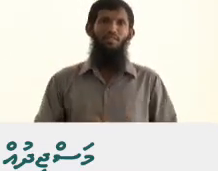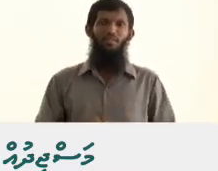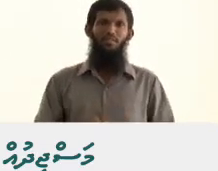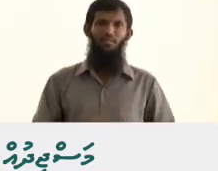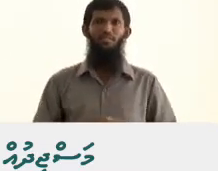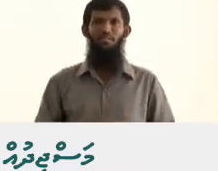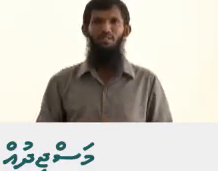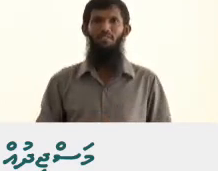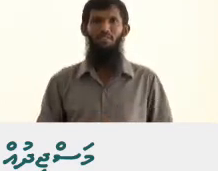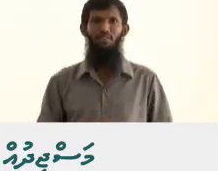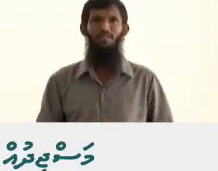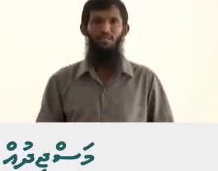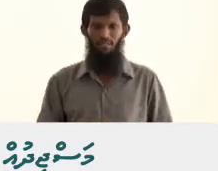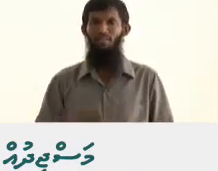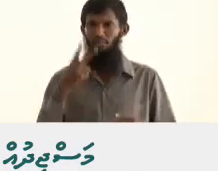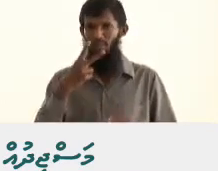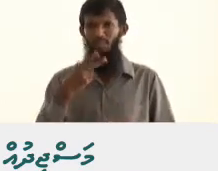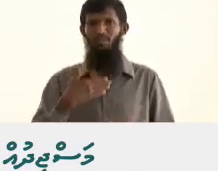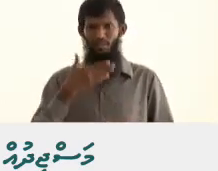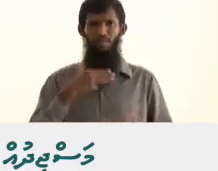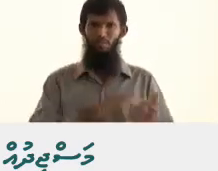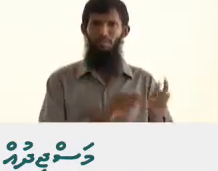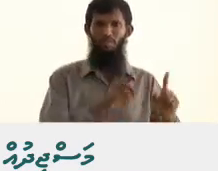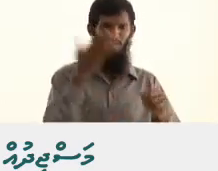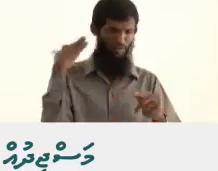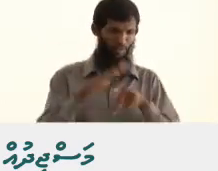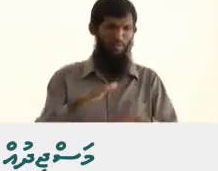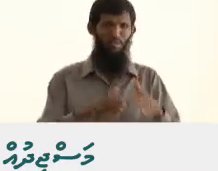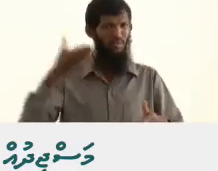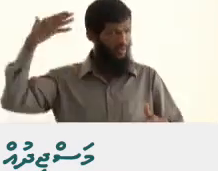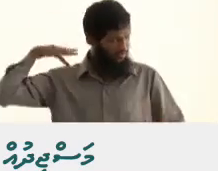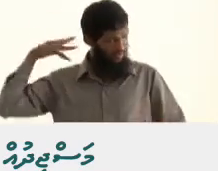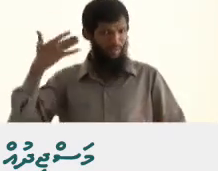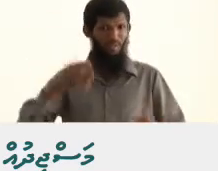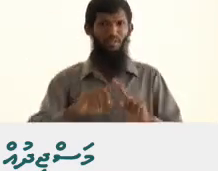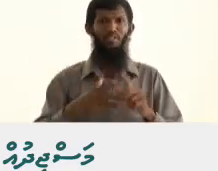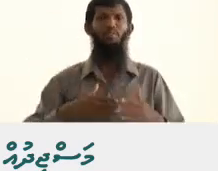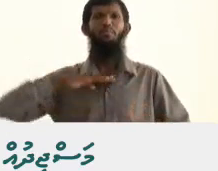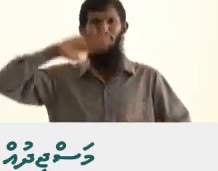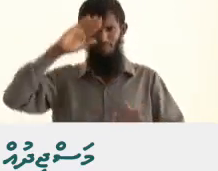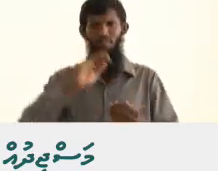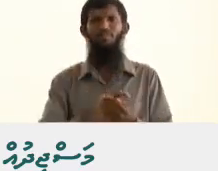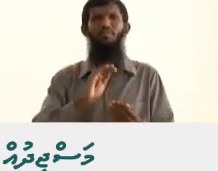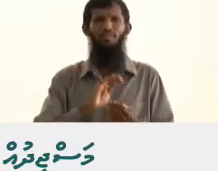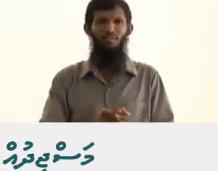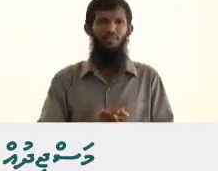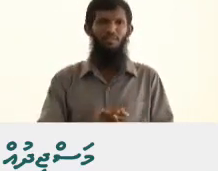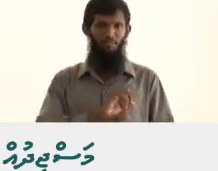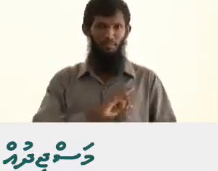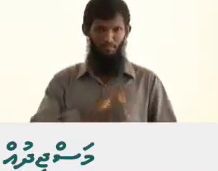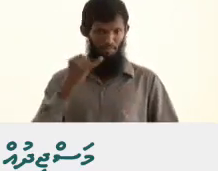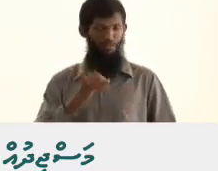egotun maivigemwa nabi bekalunna rasul bekalun geterega aves বড়তি বলিত তাহাম্মল করে